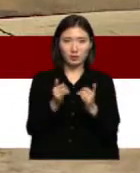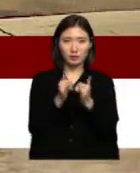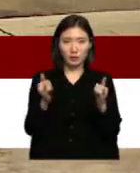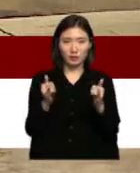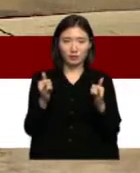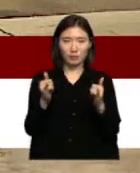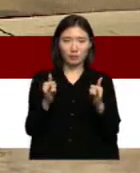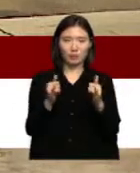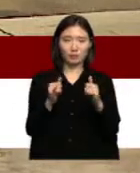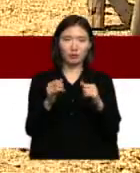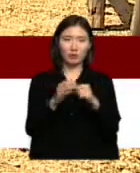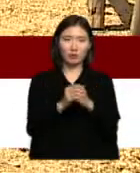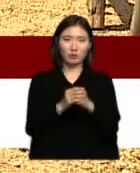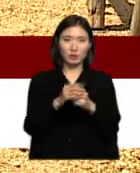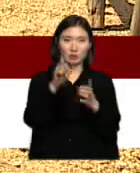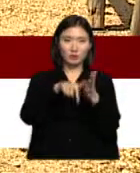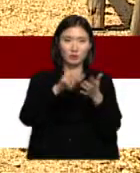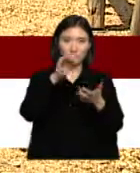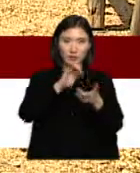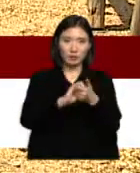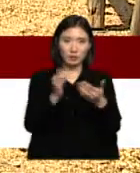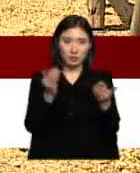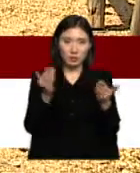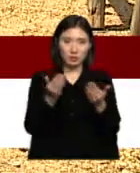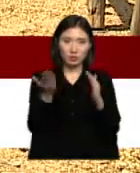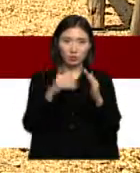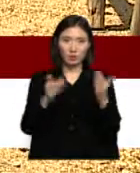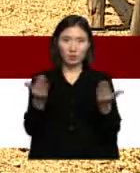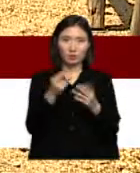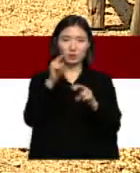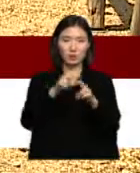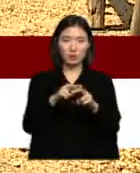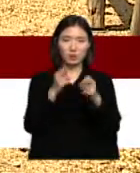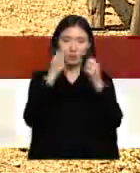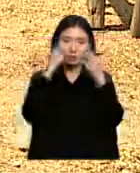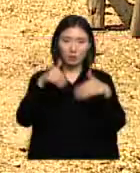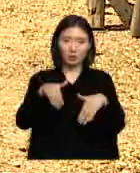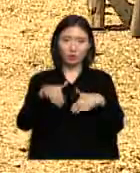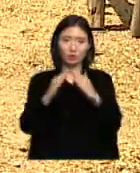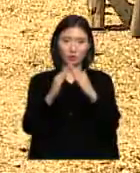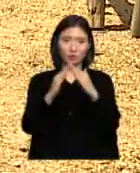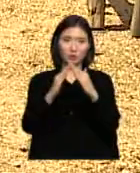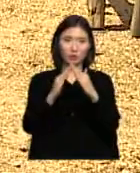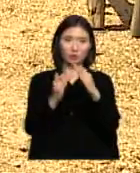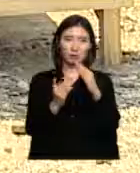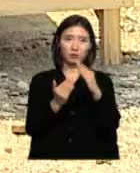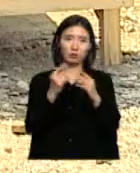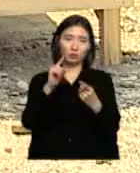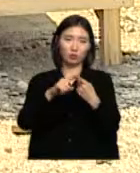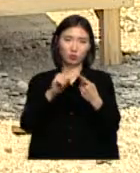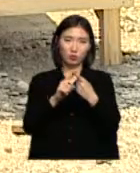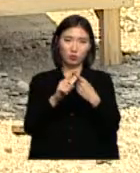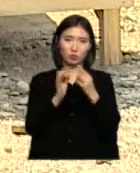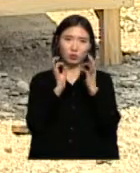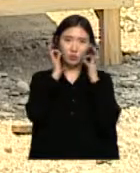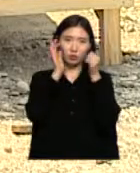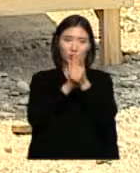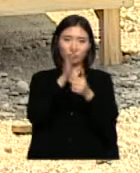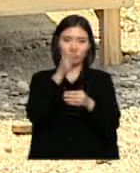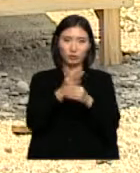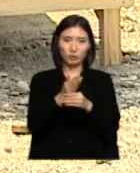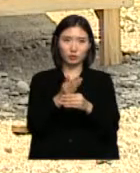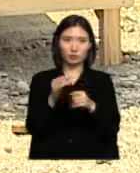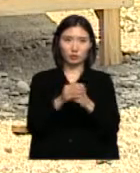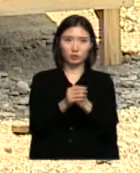기간제 근로자라는 것. 공공 일자리 창출에도 한몫하고 있는 겁니다. 뭐 이러한 산림 분야 일자리 확대를